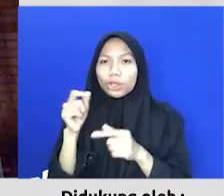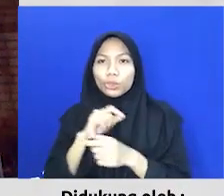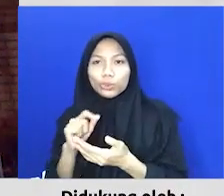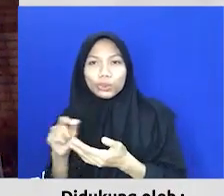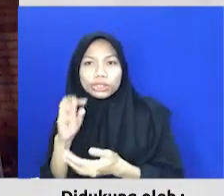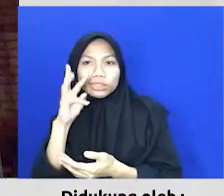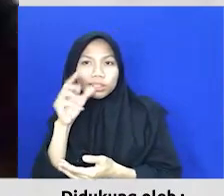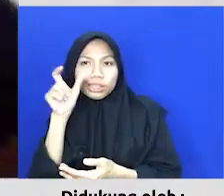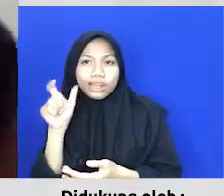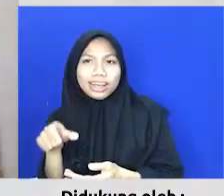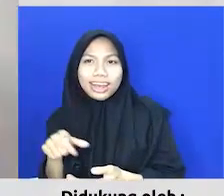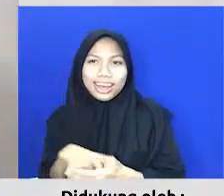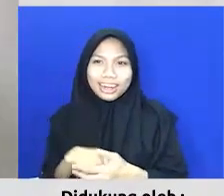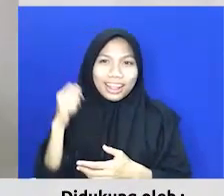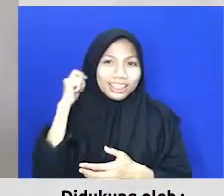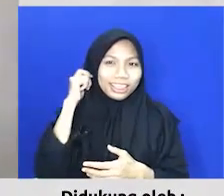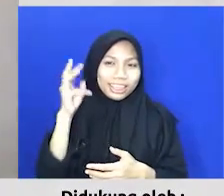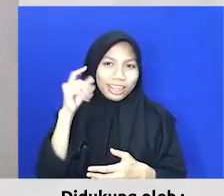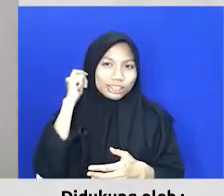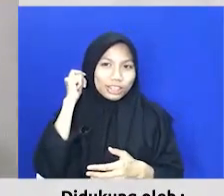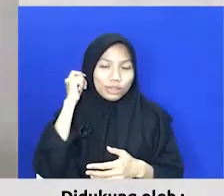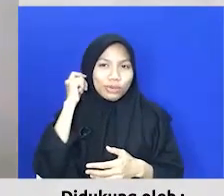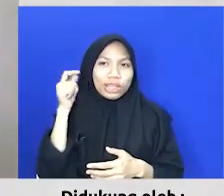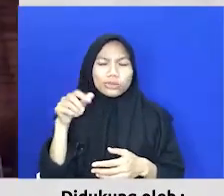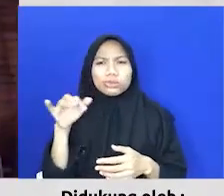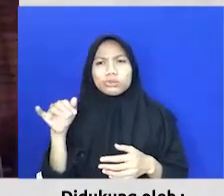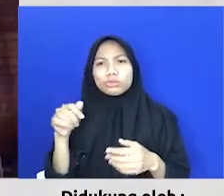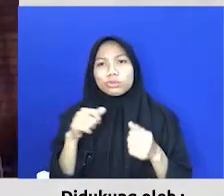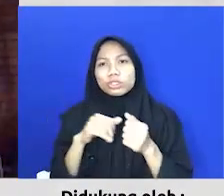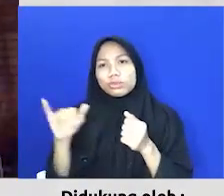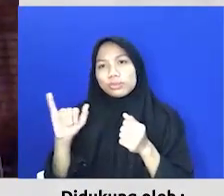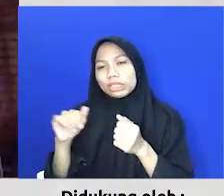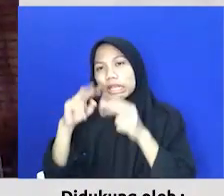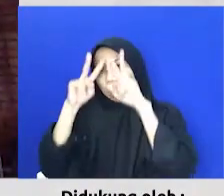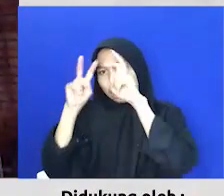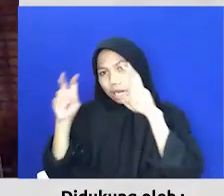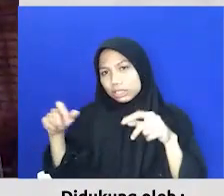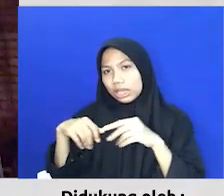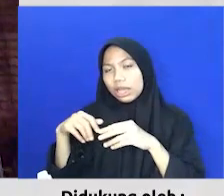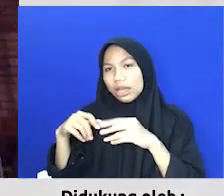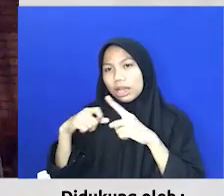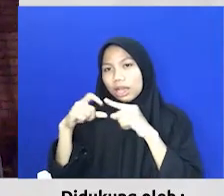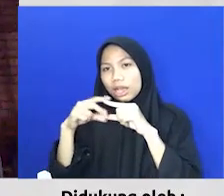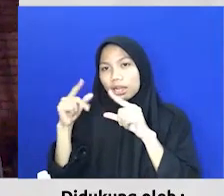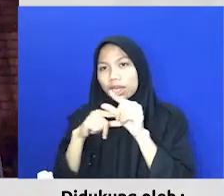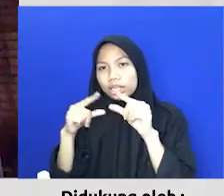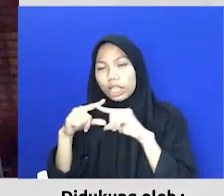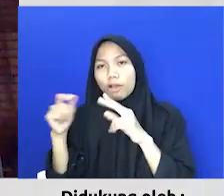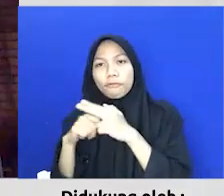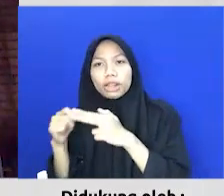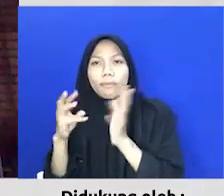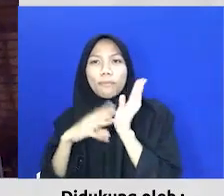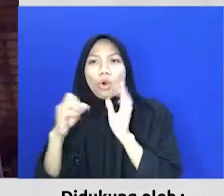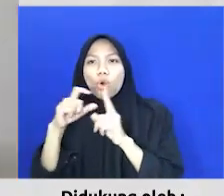dan karakter development. Maksudnya teman-teman, untuk teman-teman muda yang menonton nih, kalau mau belajar penulisan skenario dari film